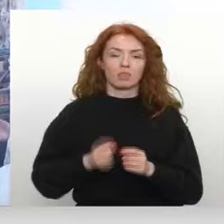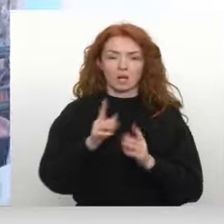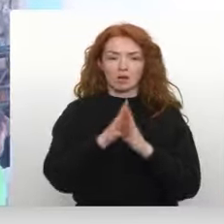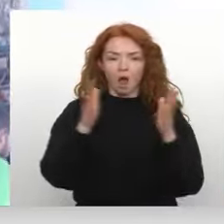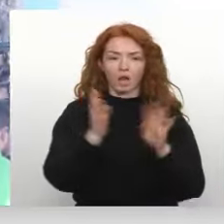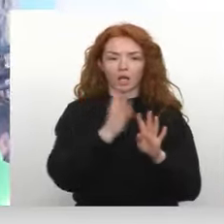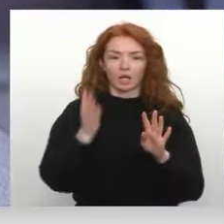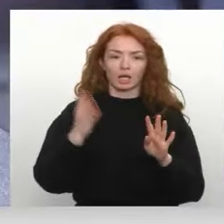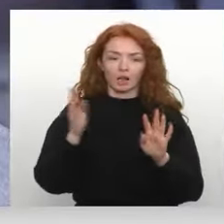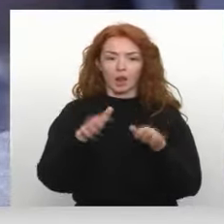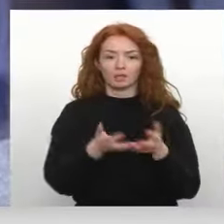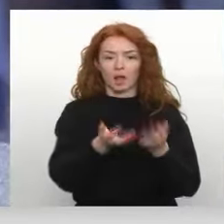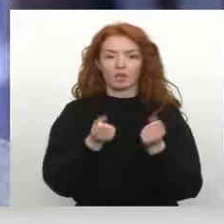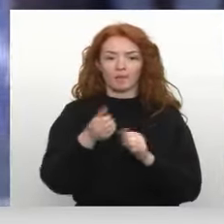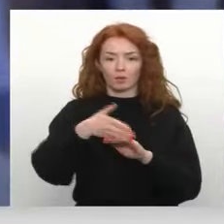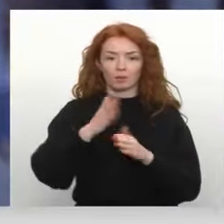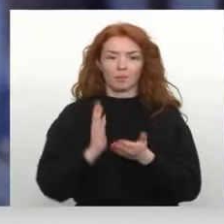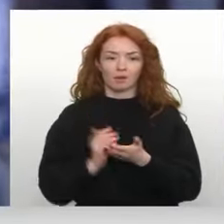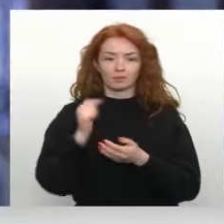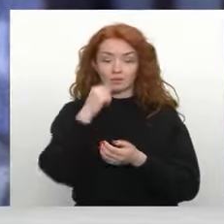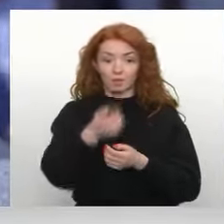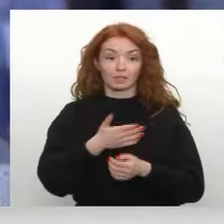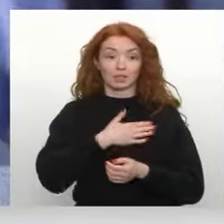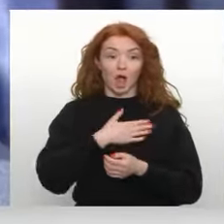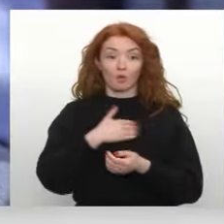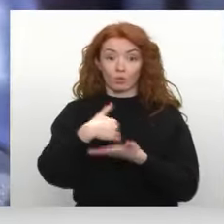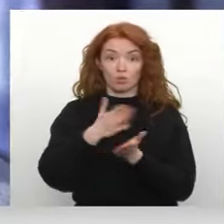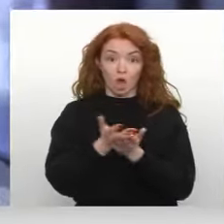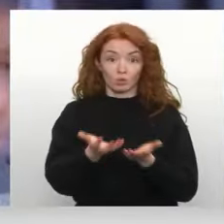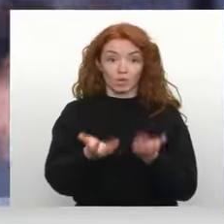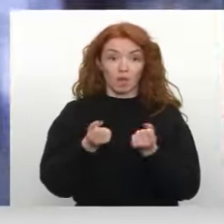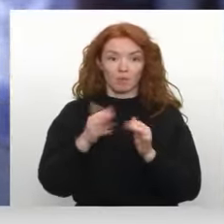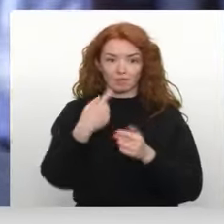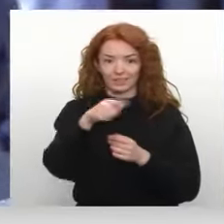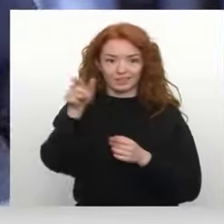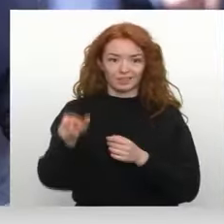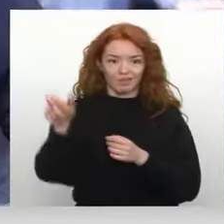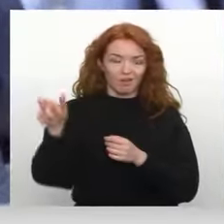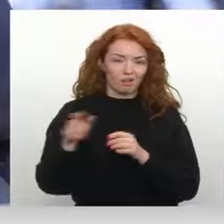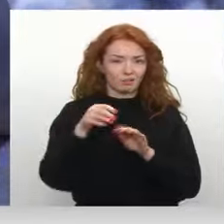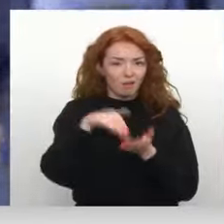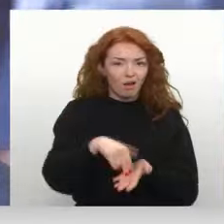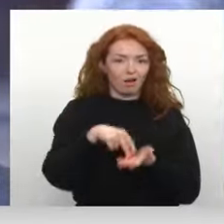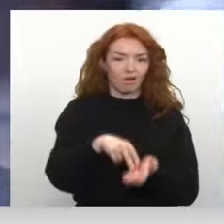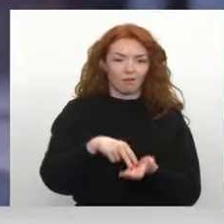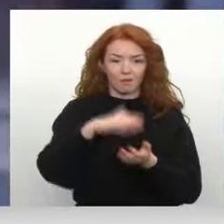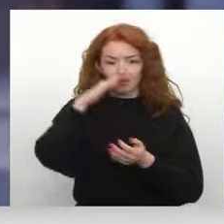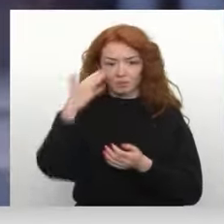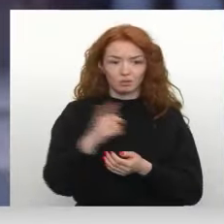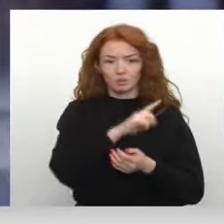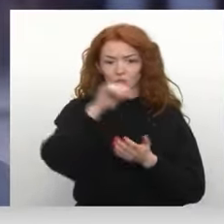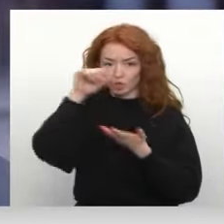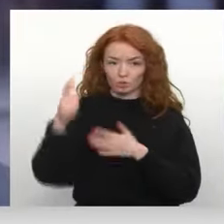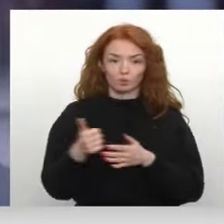pēc maizes es savu daļu dabūju bet kā redzat cilvēku ir daudz tāpēc var pie līdz se